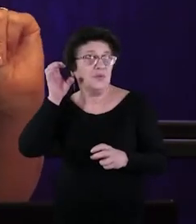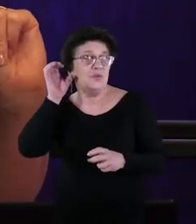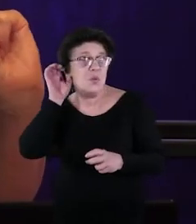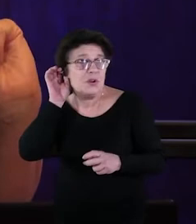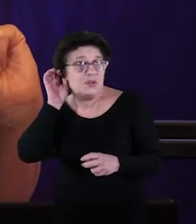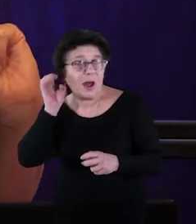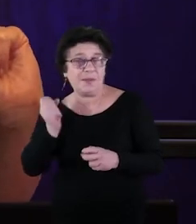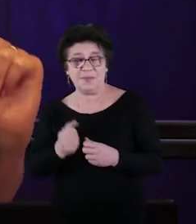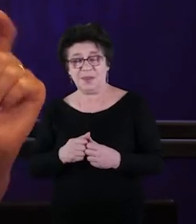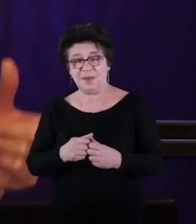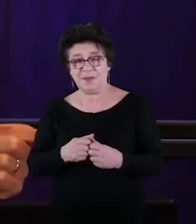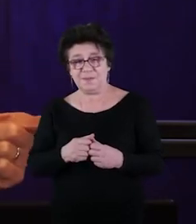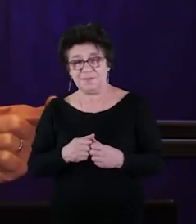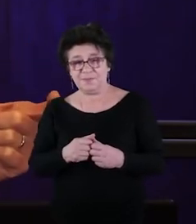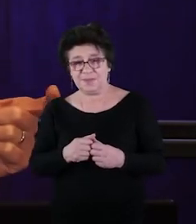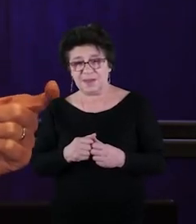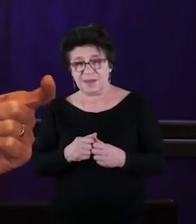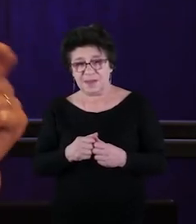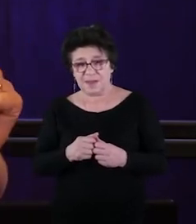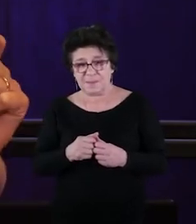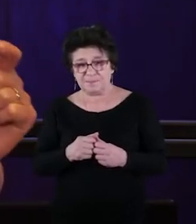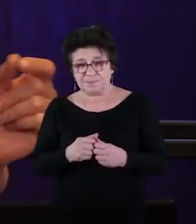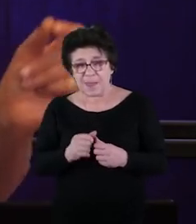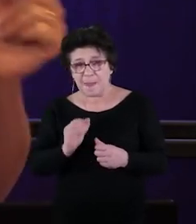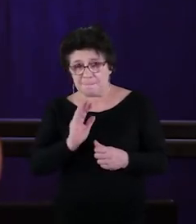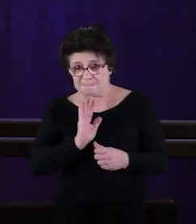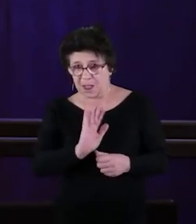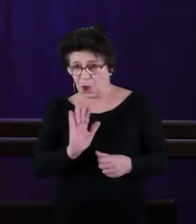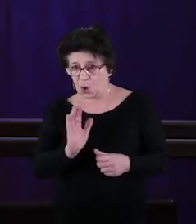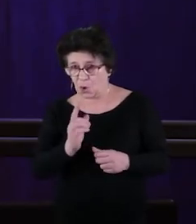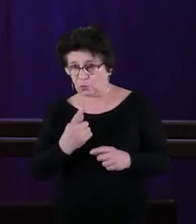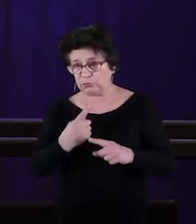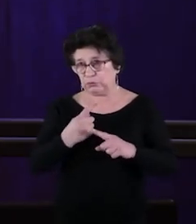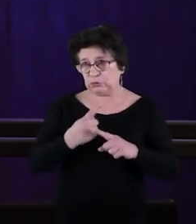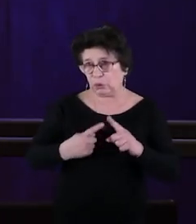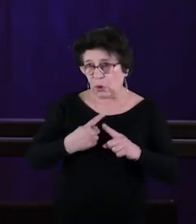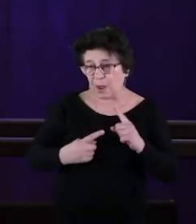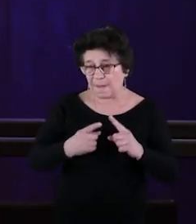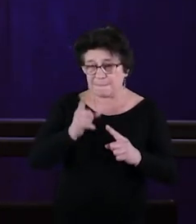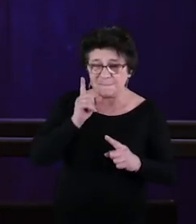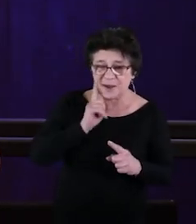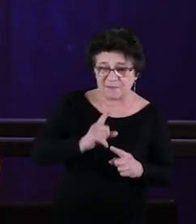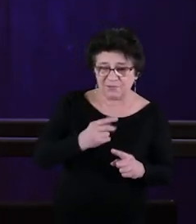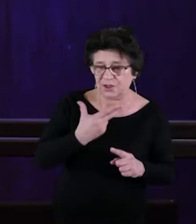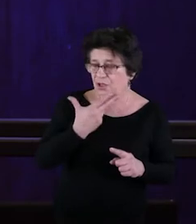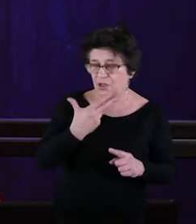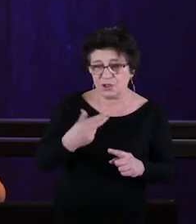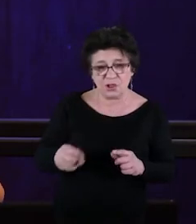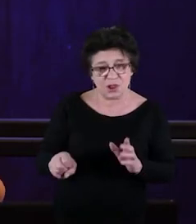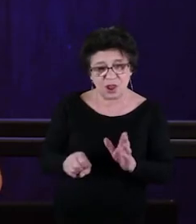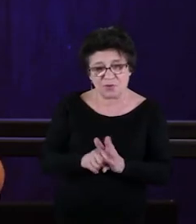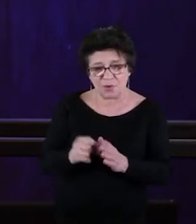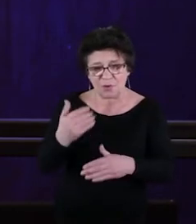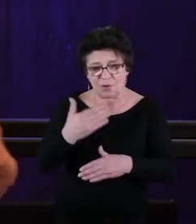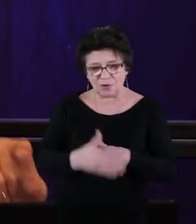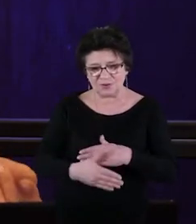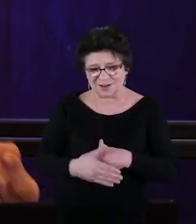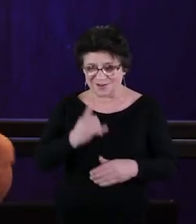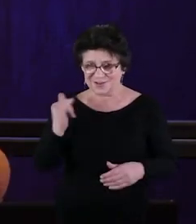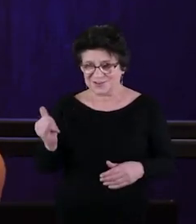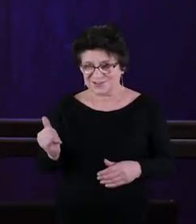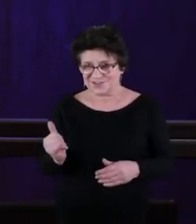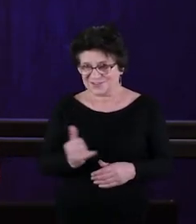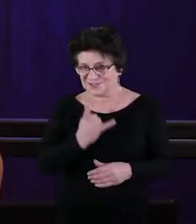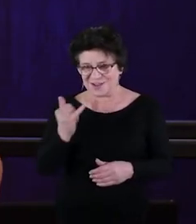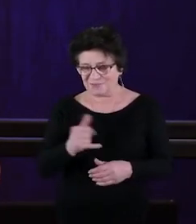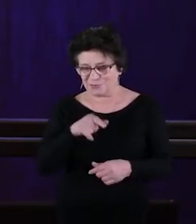które są jakby mają w sobie strzęp prawdy ale nie do końca są ponieważ chodzi o to żeby cały czas grać z tym czytelnikiem w